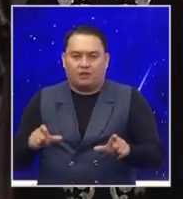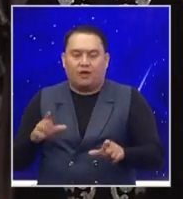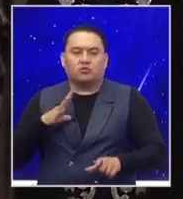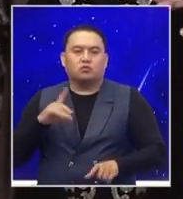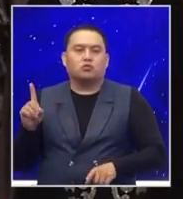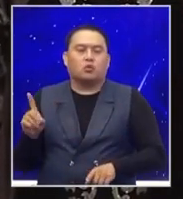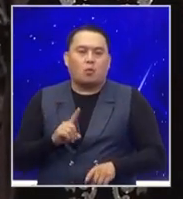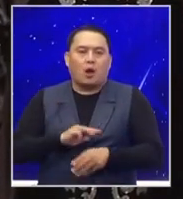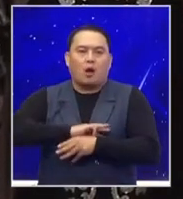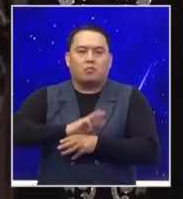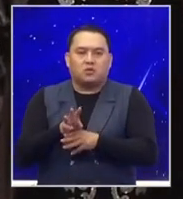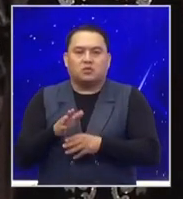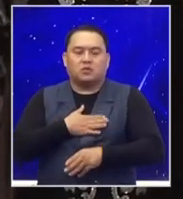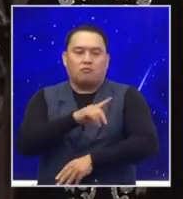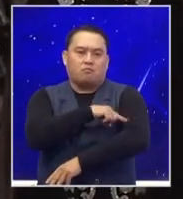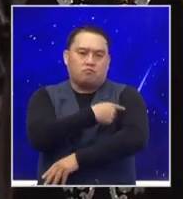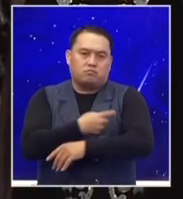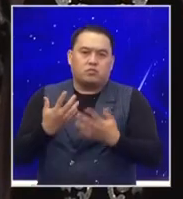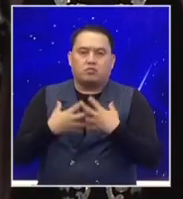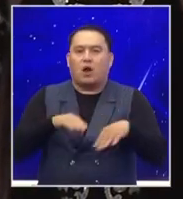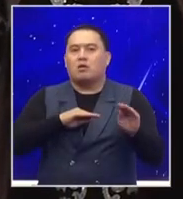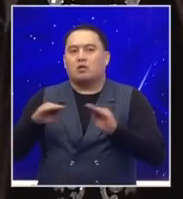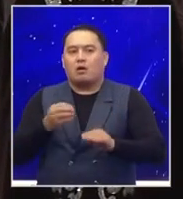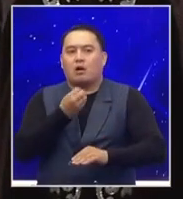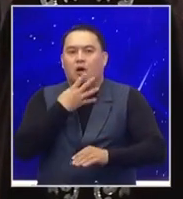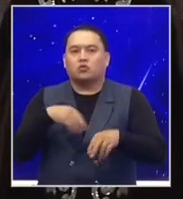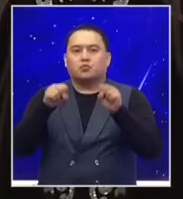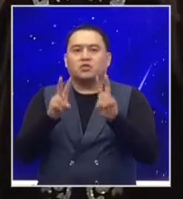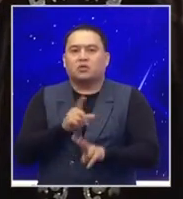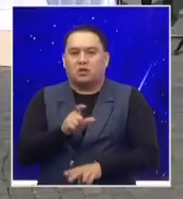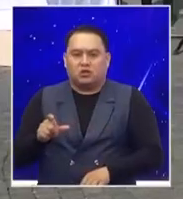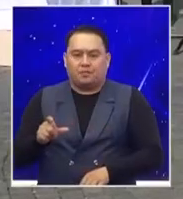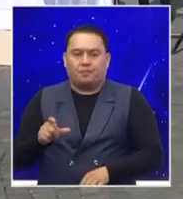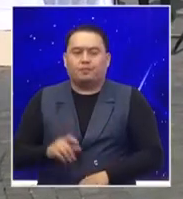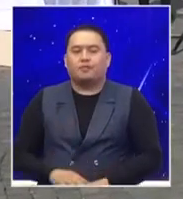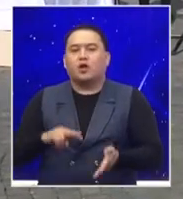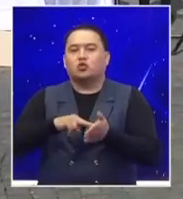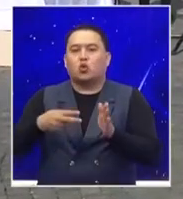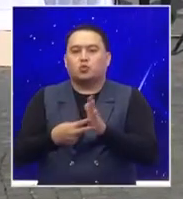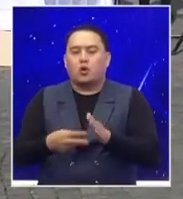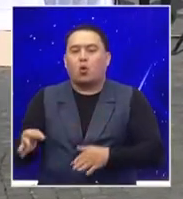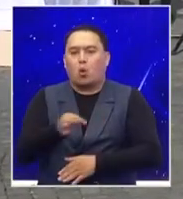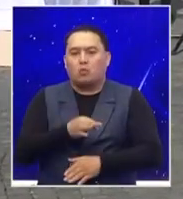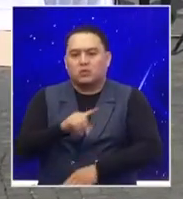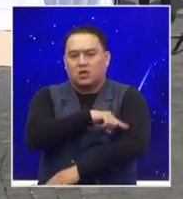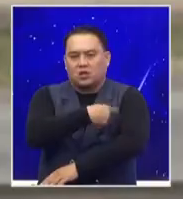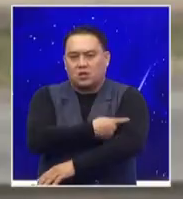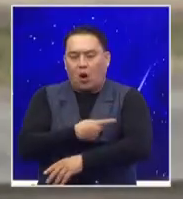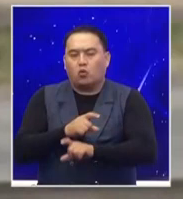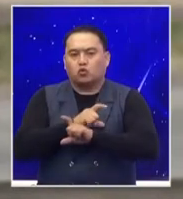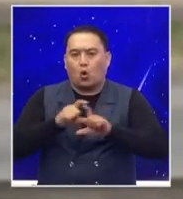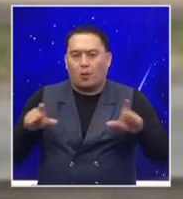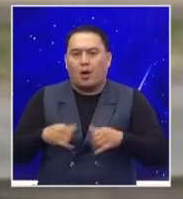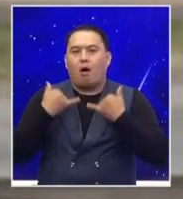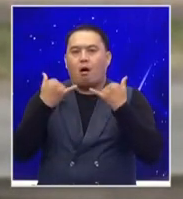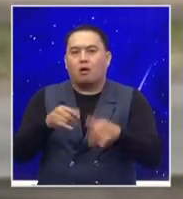для того, чтобы оснастить наши больницы хорошими специалистами. Жоспар бойынша облыстағы денсаулық сақтау ұйымдарына